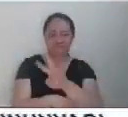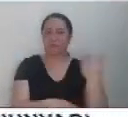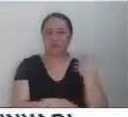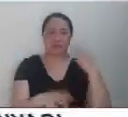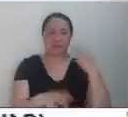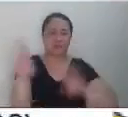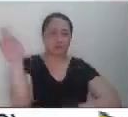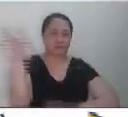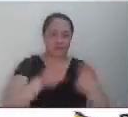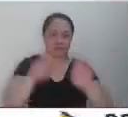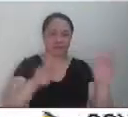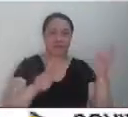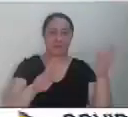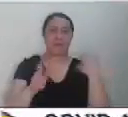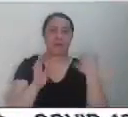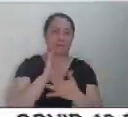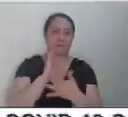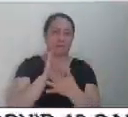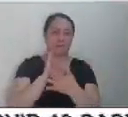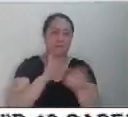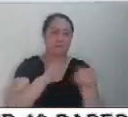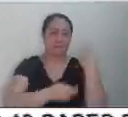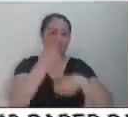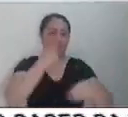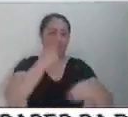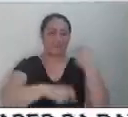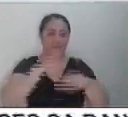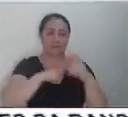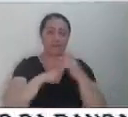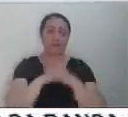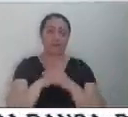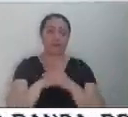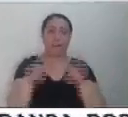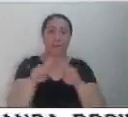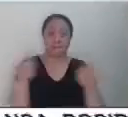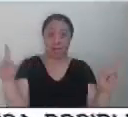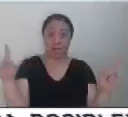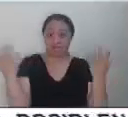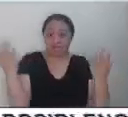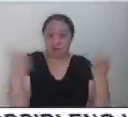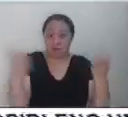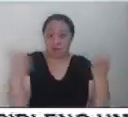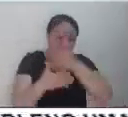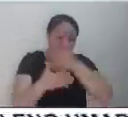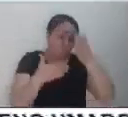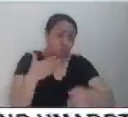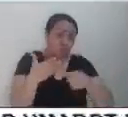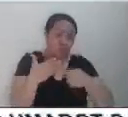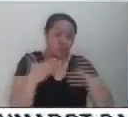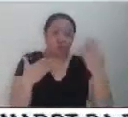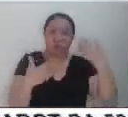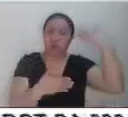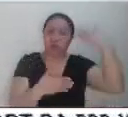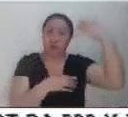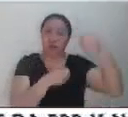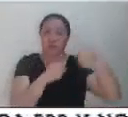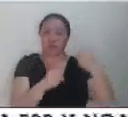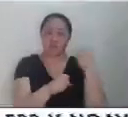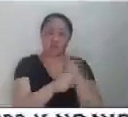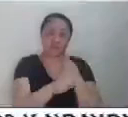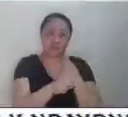year para wala na pong abala? Opo, opo, Aljo. Ang target po natin ng isang sticker for all or for